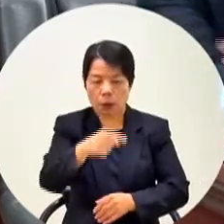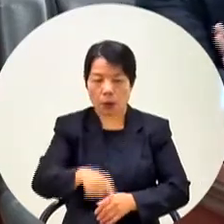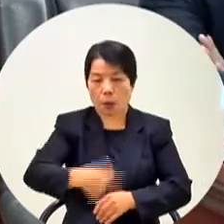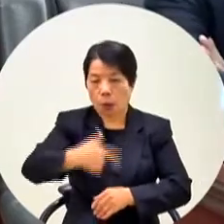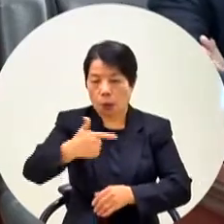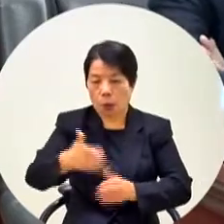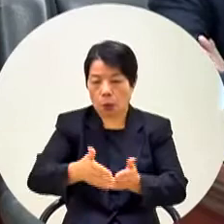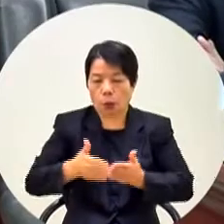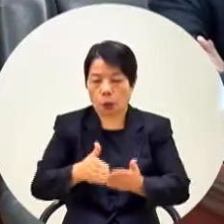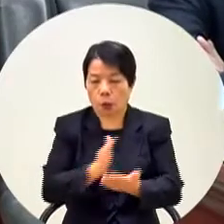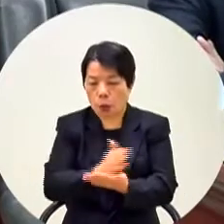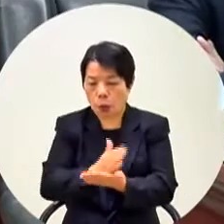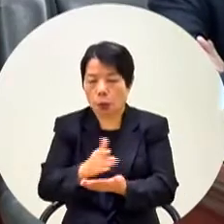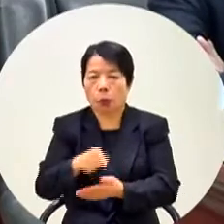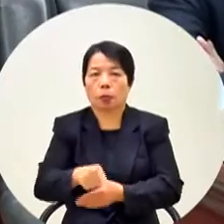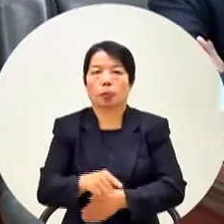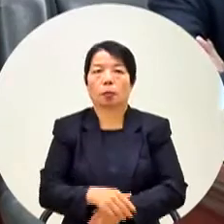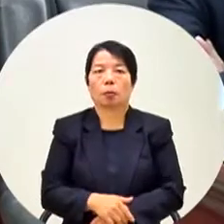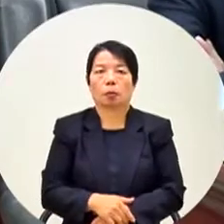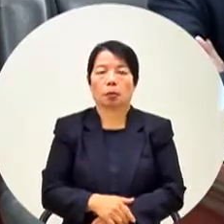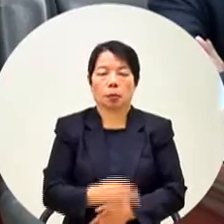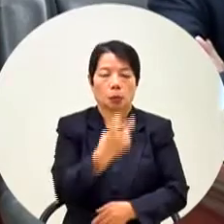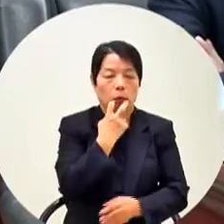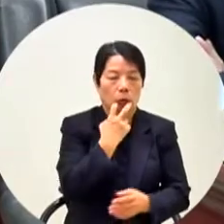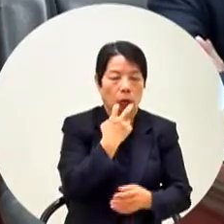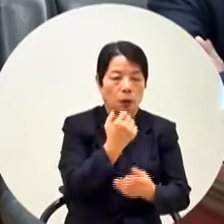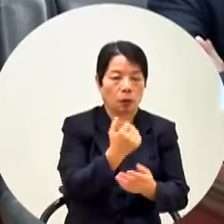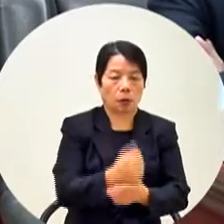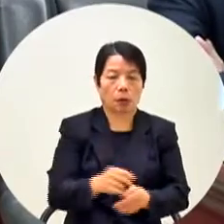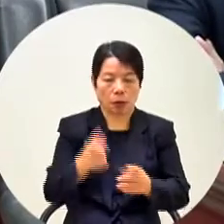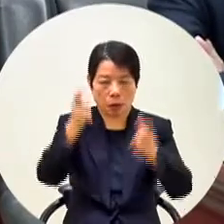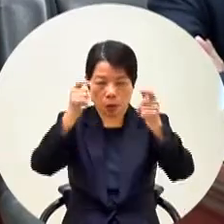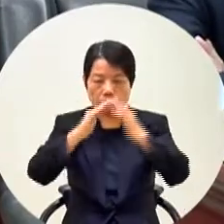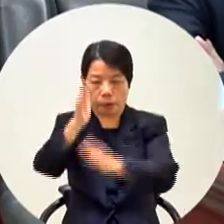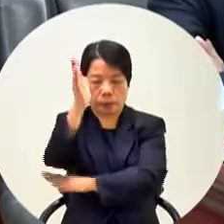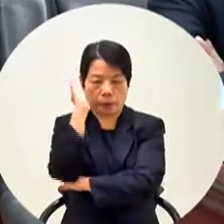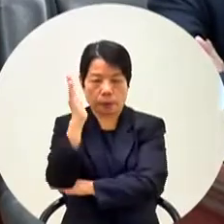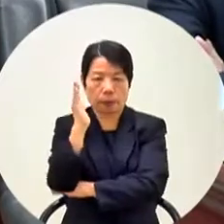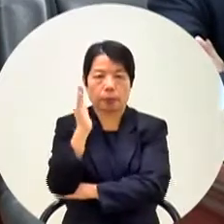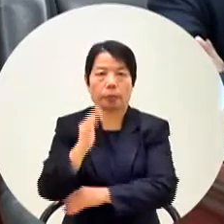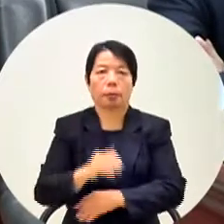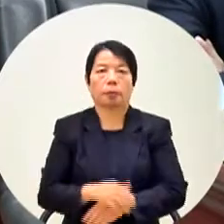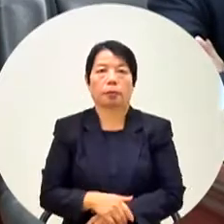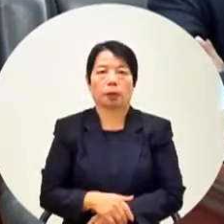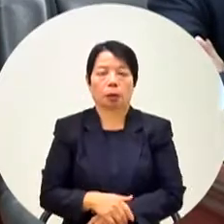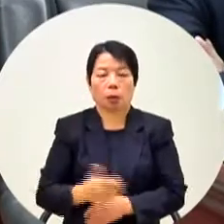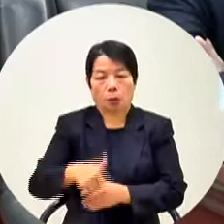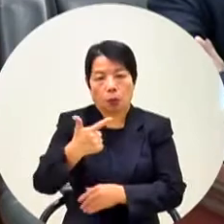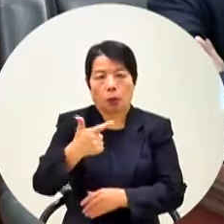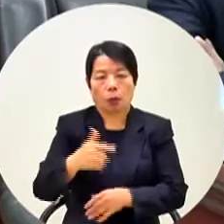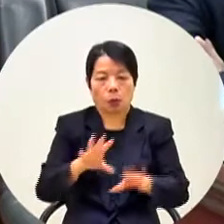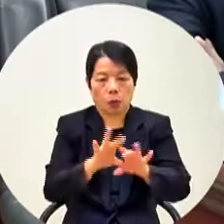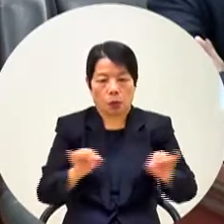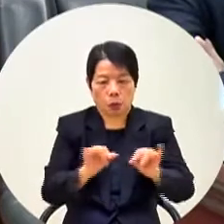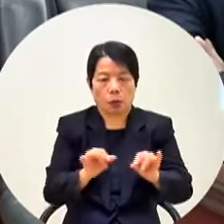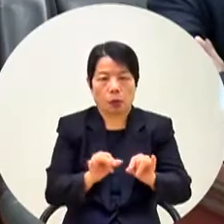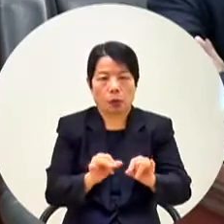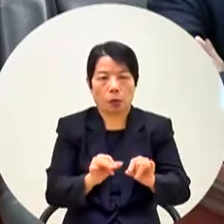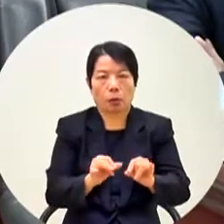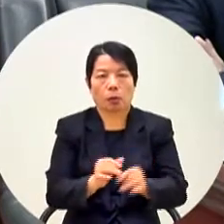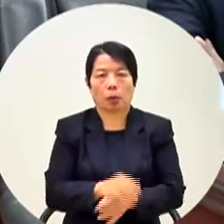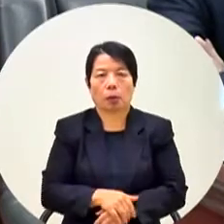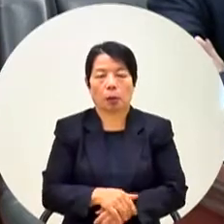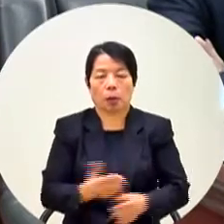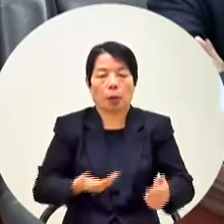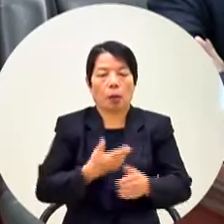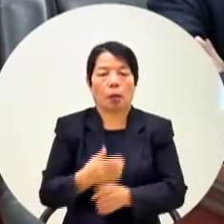哦，请中央甲咱高雄市政府赶紧将这个地，或者百